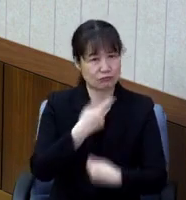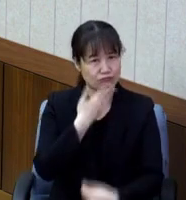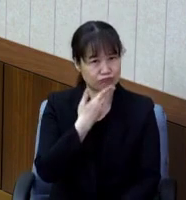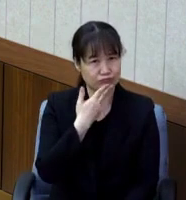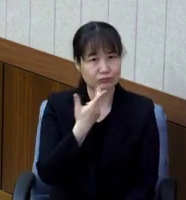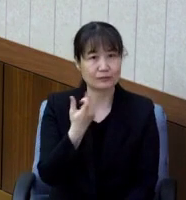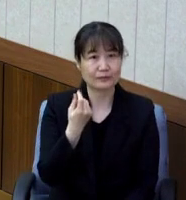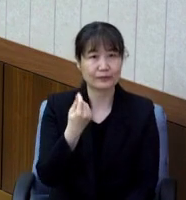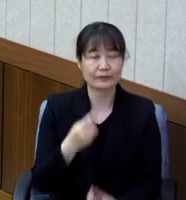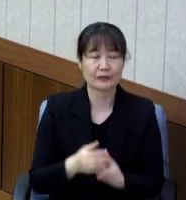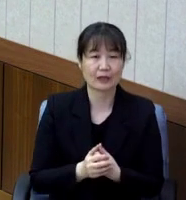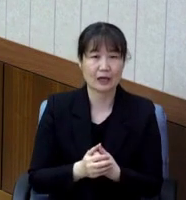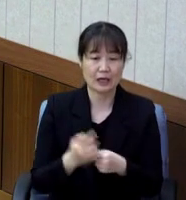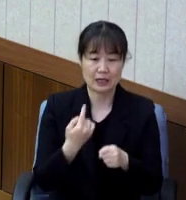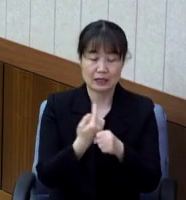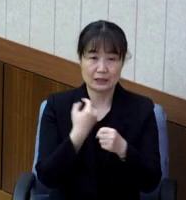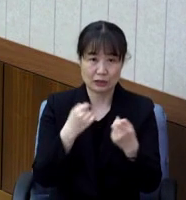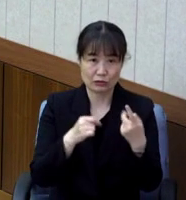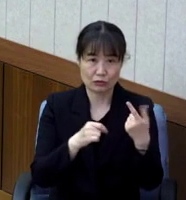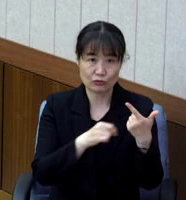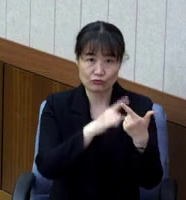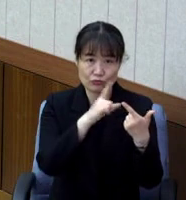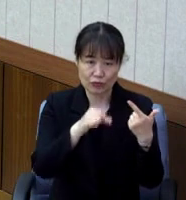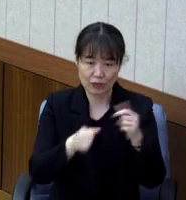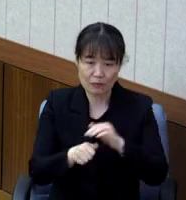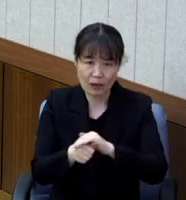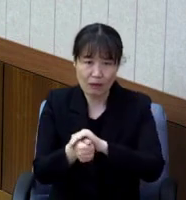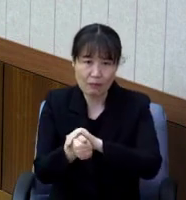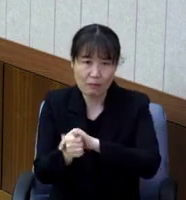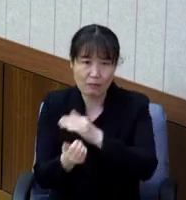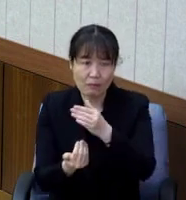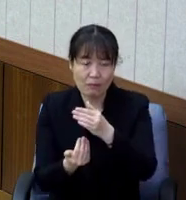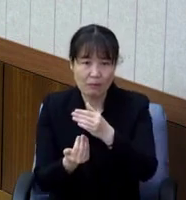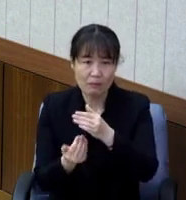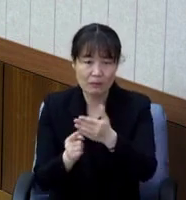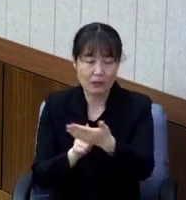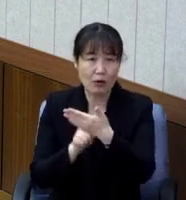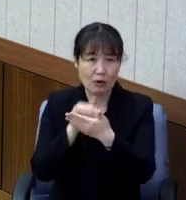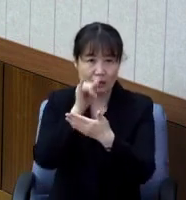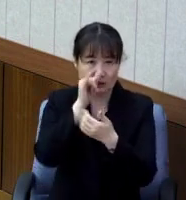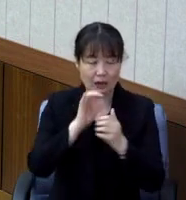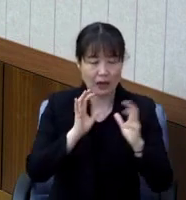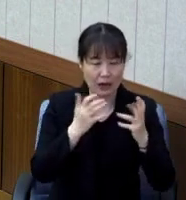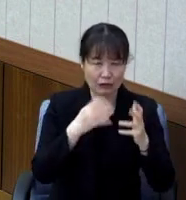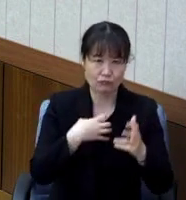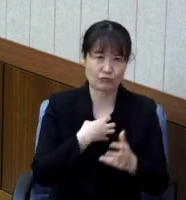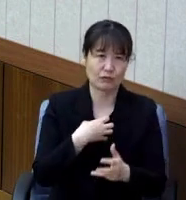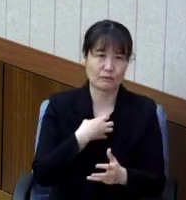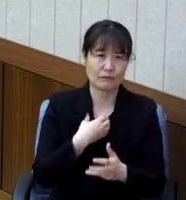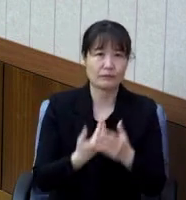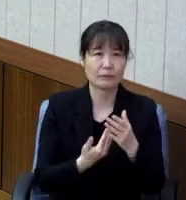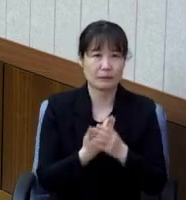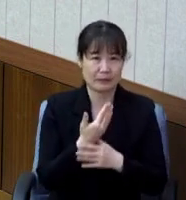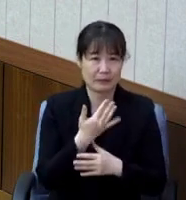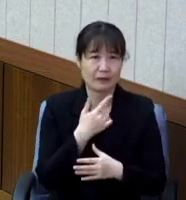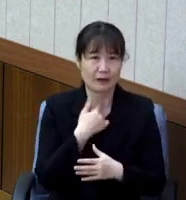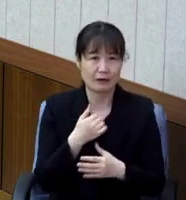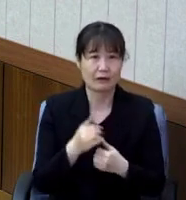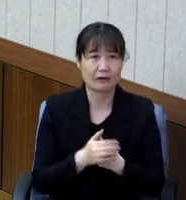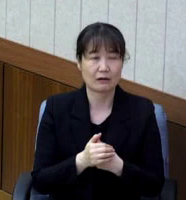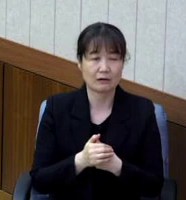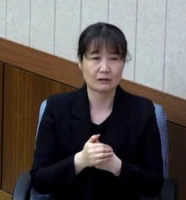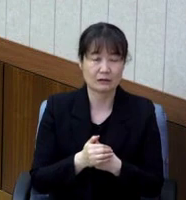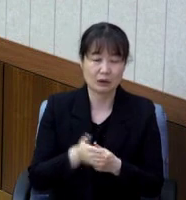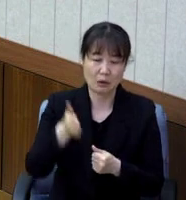현실입니다. 작년 6월 뱀의 출몰은 등굣길 어린이들의 안전을 위협한 바 있습니다. 허술한